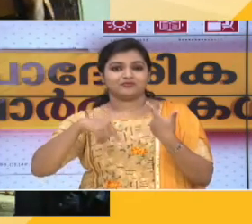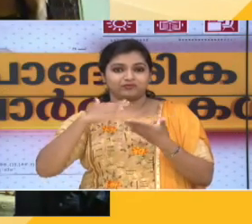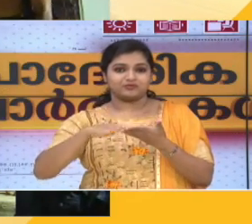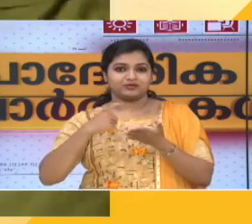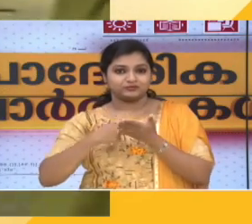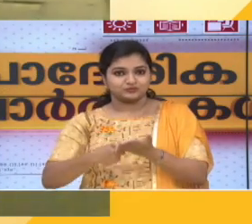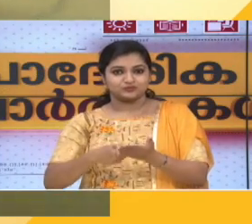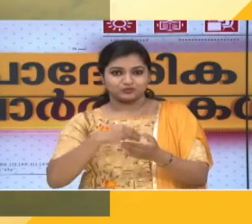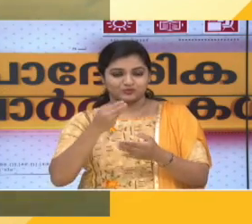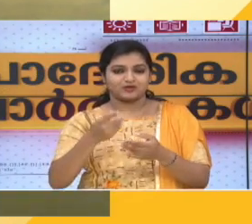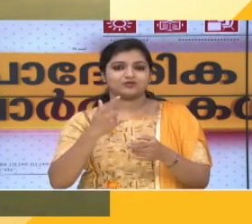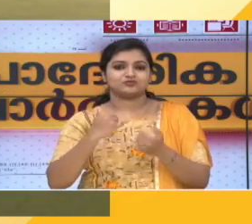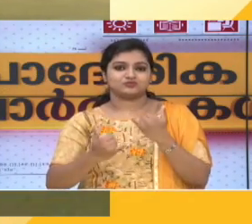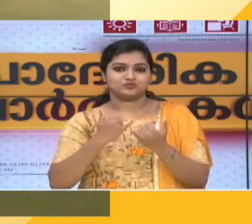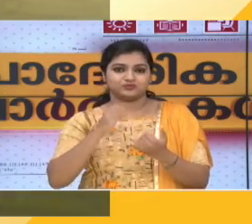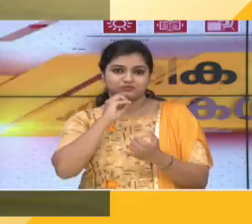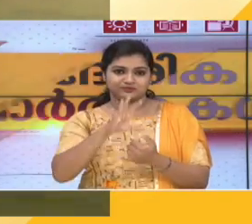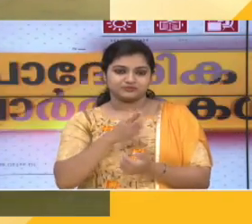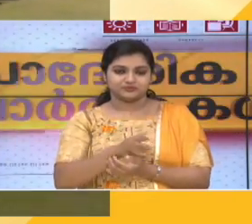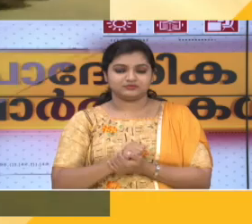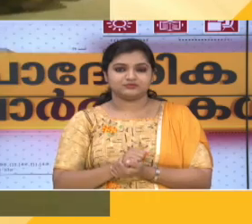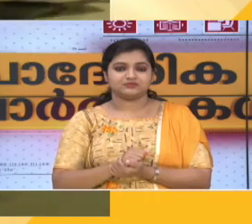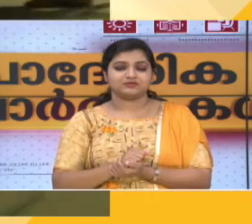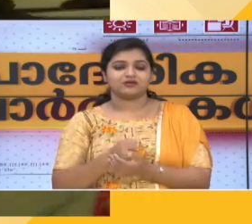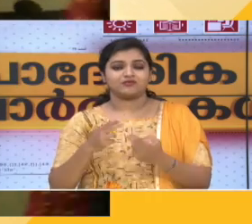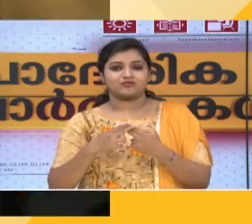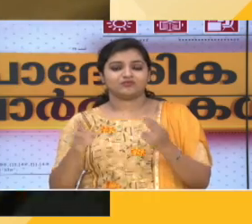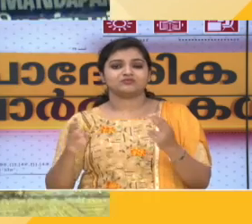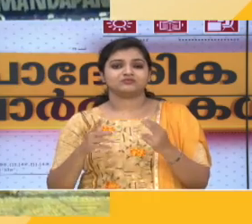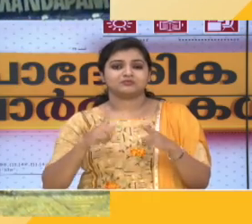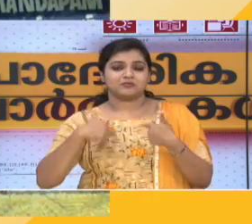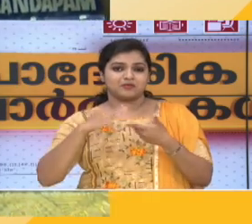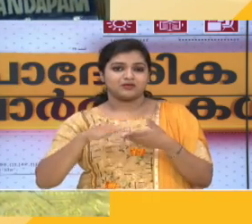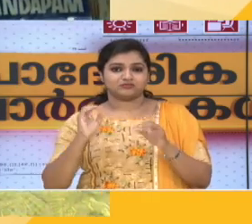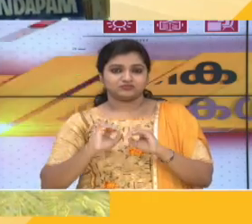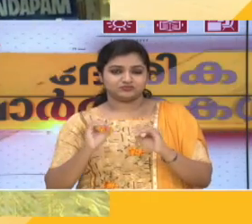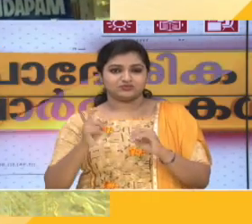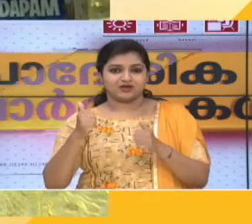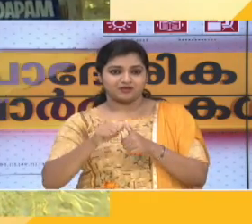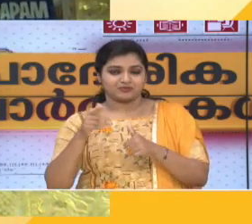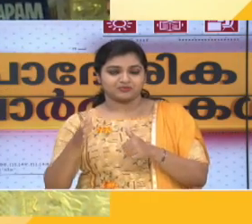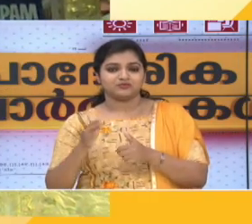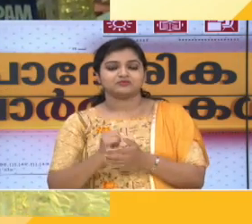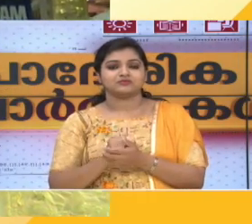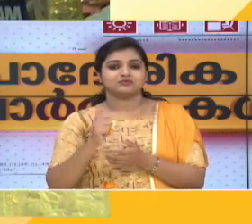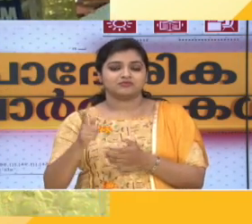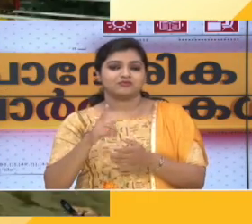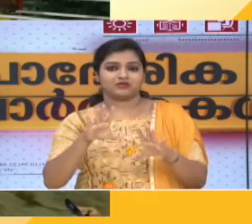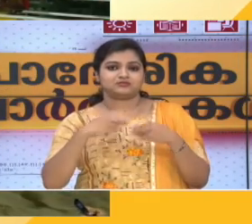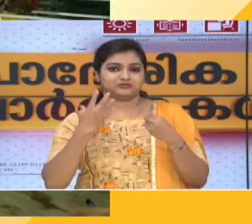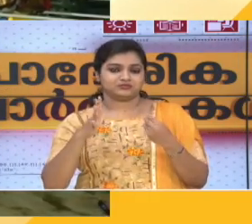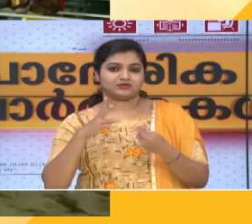ചെയ്തു എന്നാണ് ഐതിഹ്യം. എന്നാൽ നിത്യബ്രഹ്മചാരിയായി ശപഥമെടുത്ത അയ്യപ്പൻ ആ അഭ്യർത്ഥന